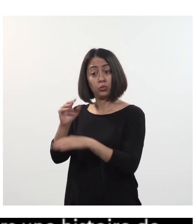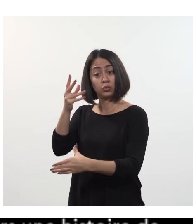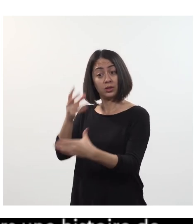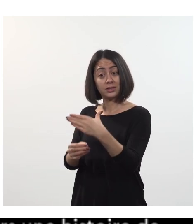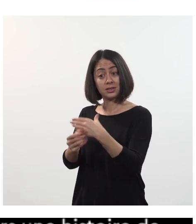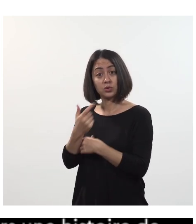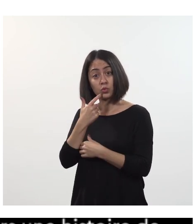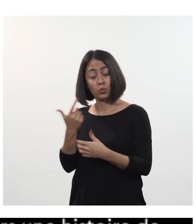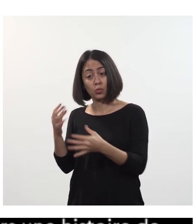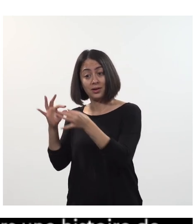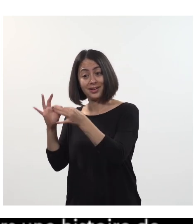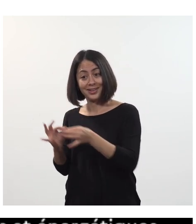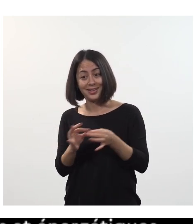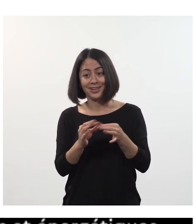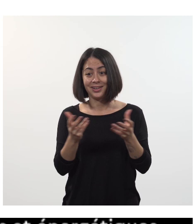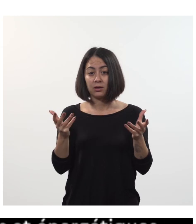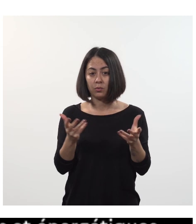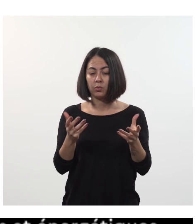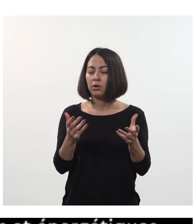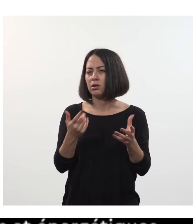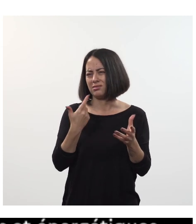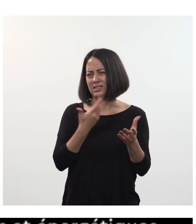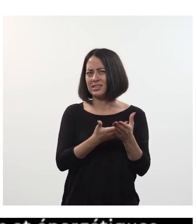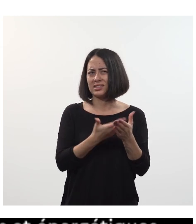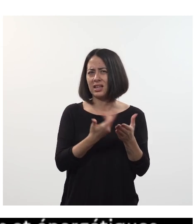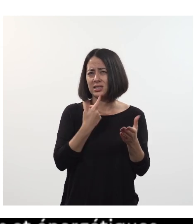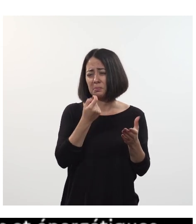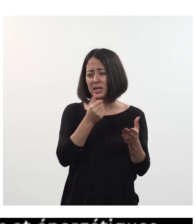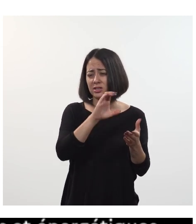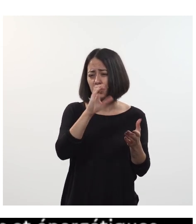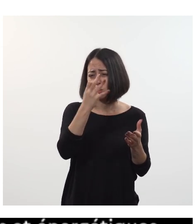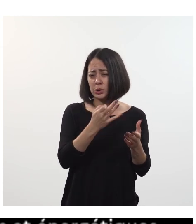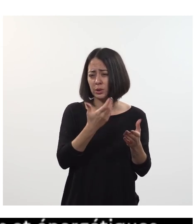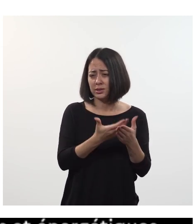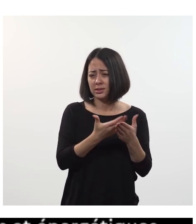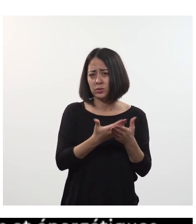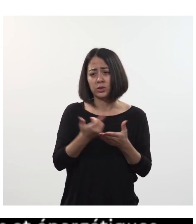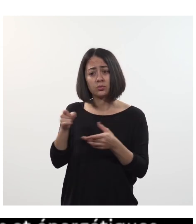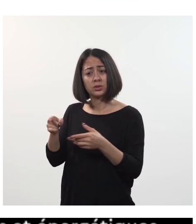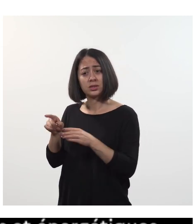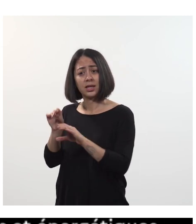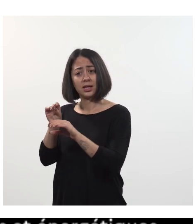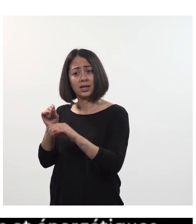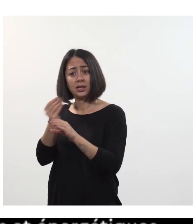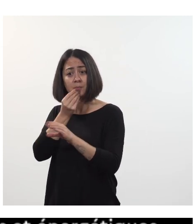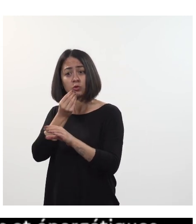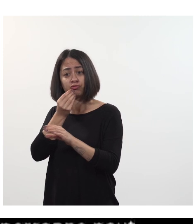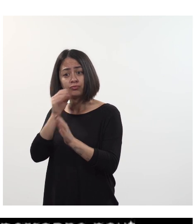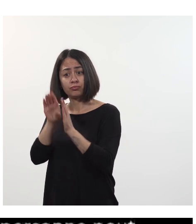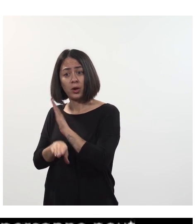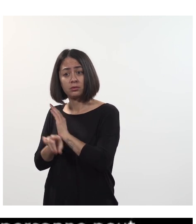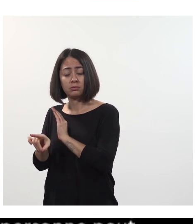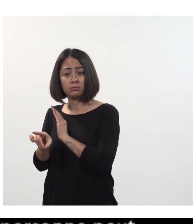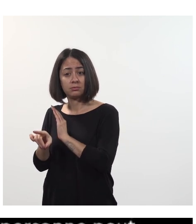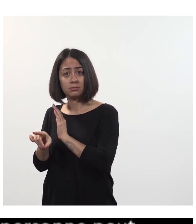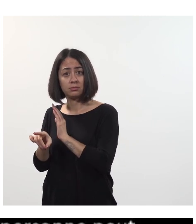liée, et ça, on l'a dans quasiment 100% des cas, une diminution des apports alimentaires. La personne, elle va moins manger. Il y a de multiples